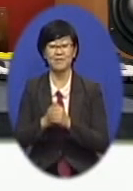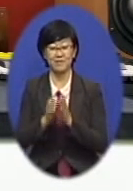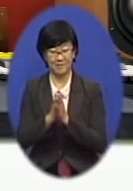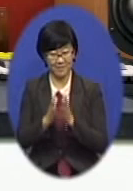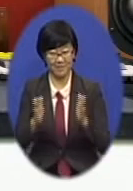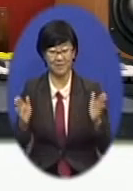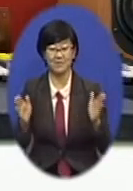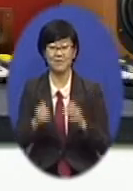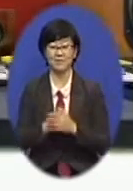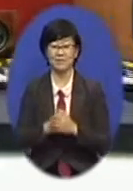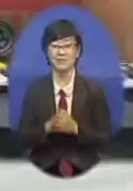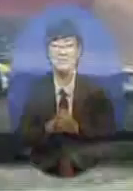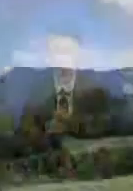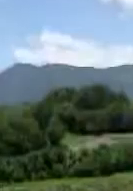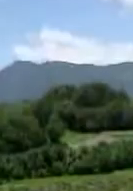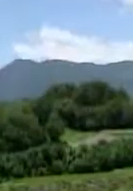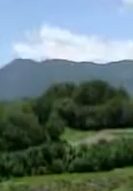음악 주세요. 네.